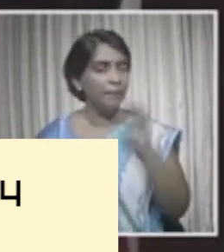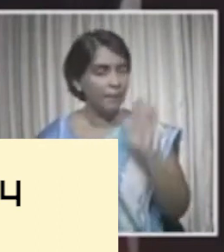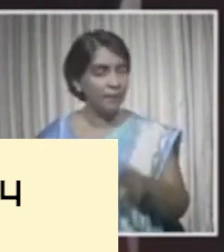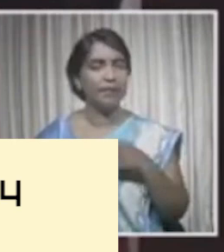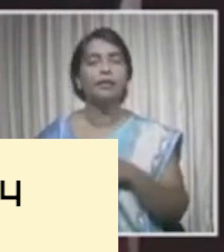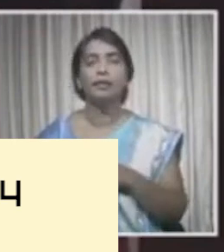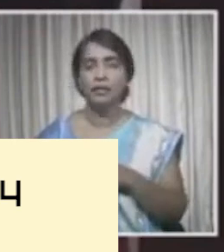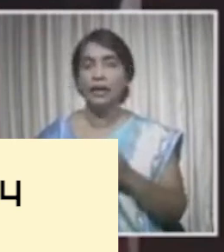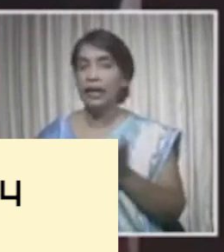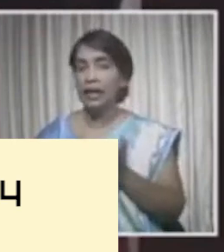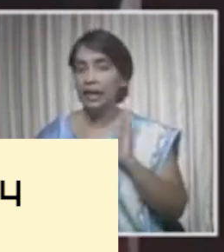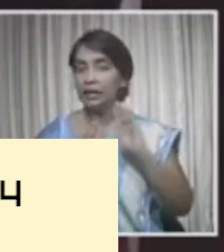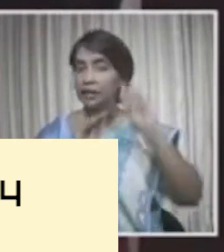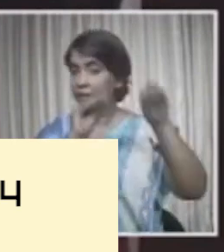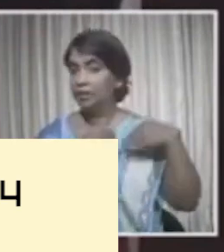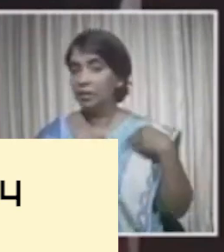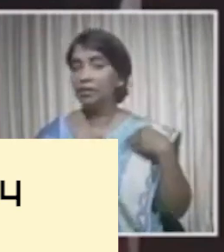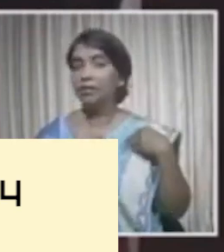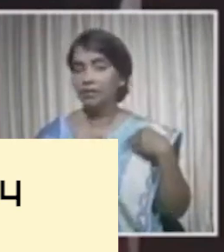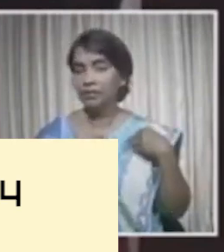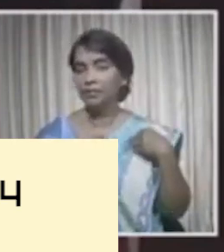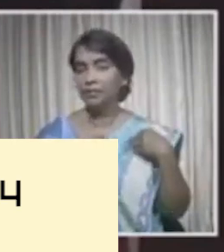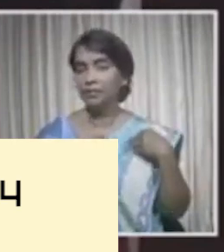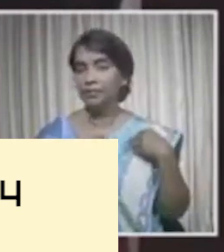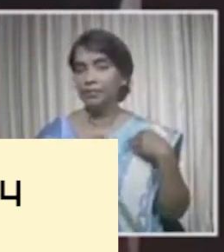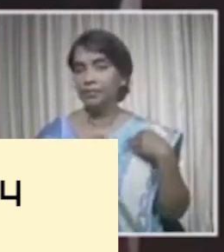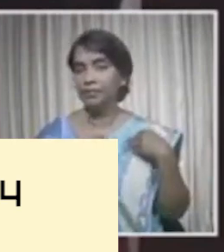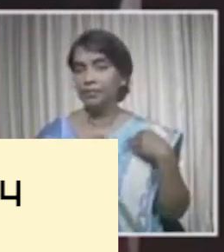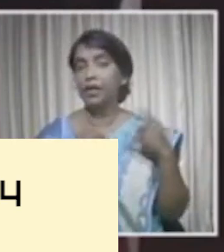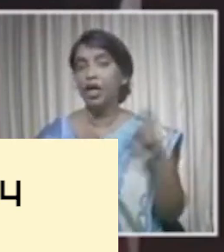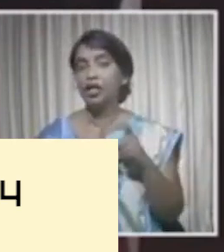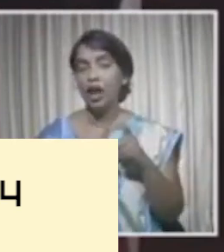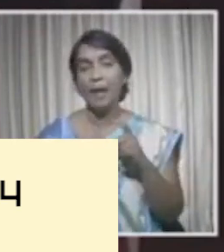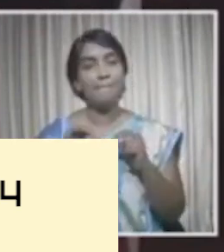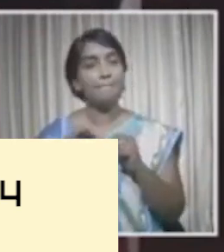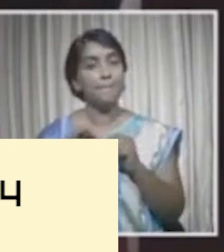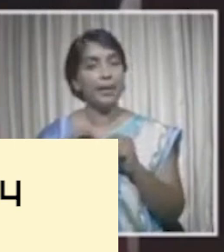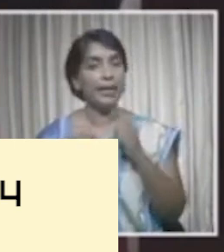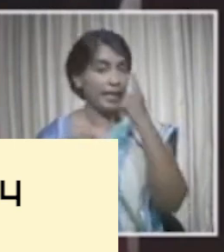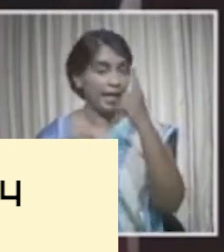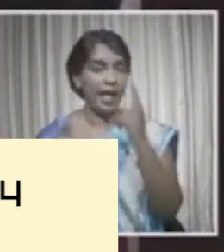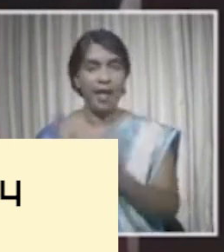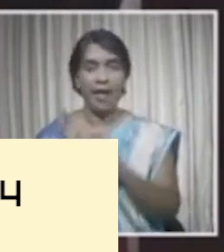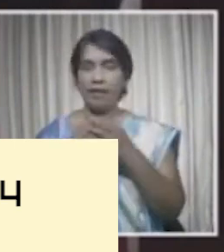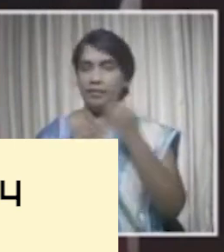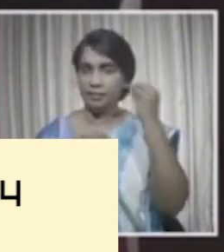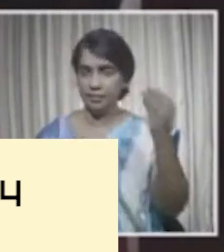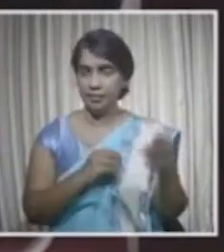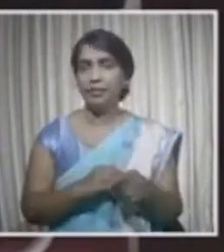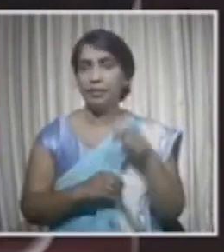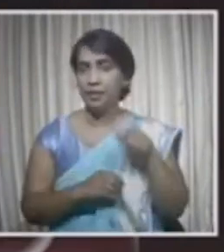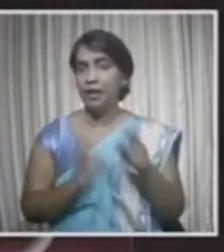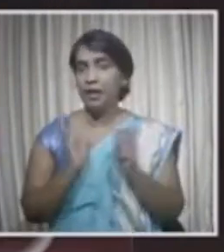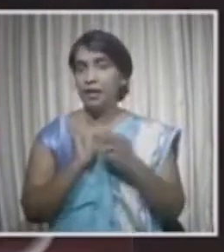விதமாக தேர்ந்தெடுத்து கடைகளை தொடங்கவும் மொட்டு உறுப்பினர்களுக்கு அந்த கடைகளில் பொருட்கொள்வனவு செய்வதற்கான கூப்பன்களை வழங்க அரசாங்கம் நடவடிக்கை எடுத்து